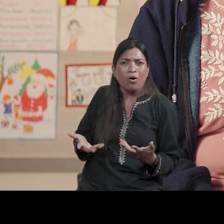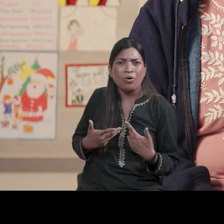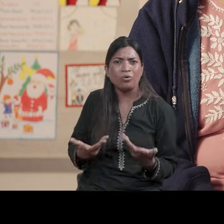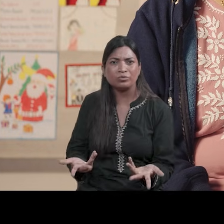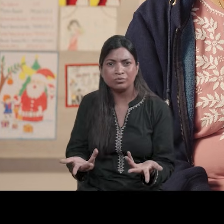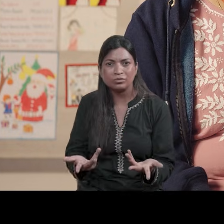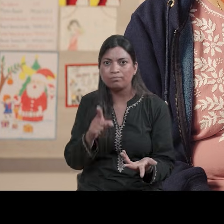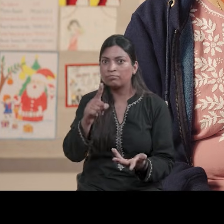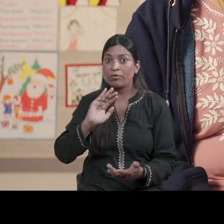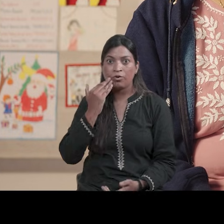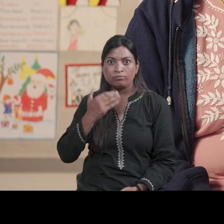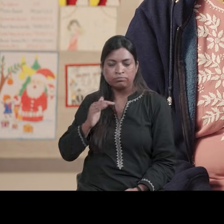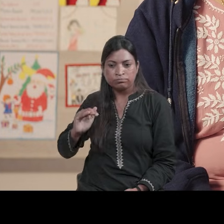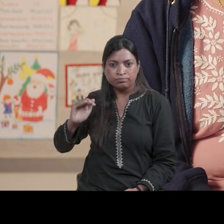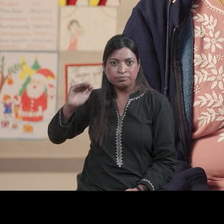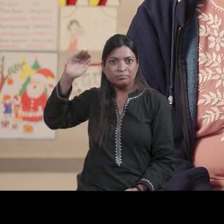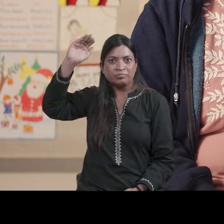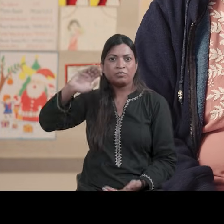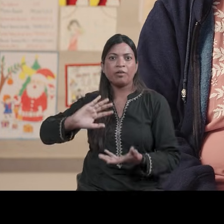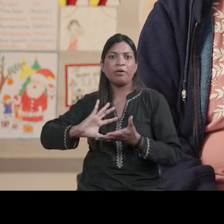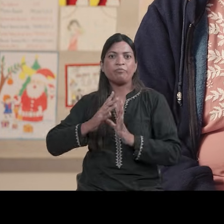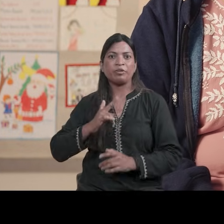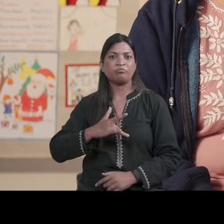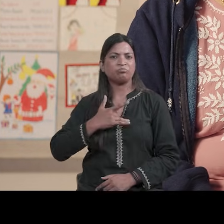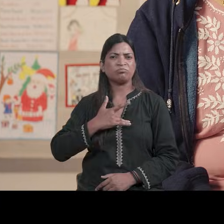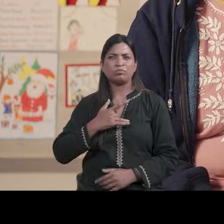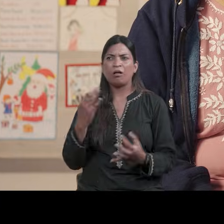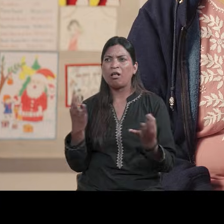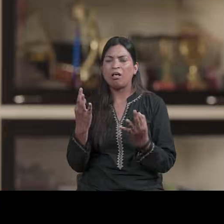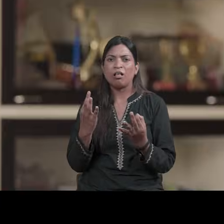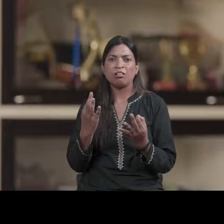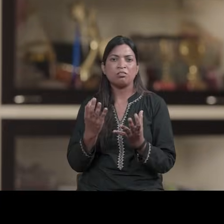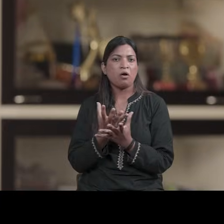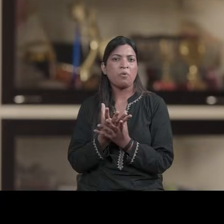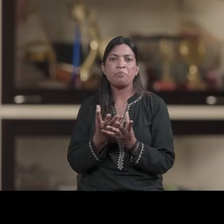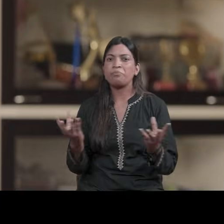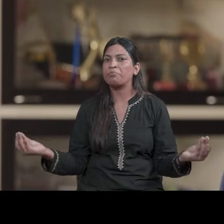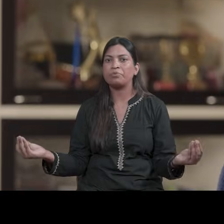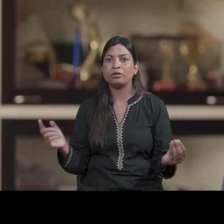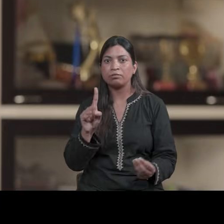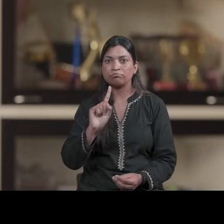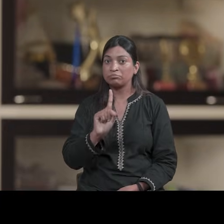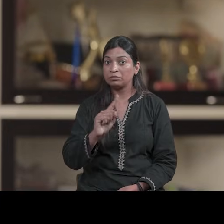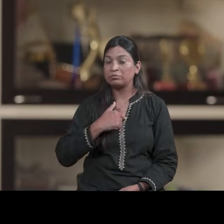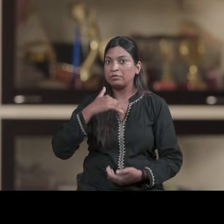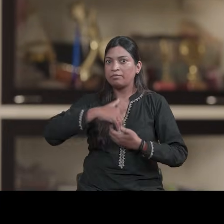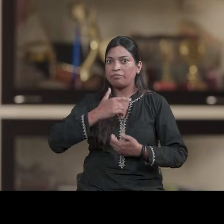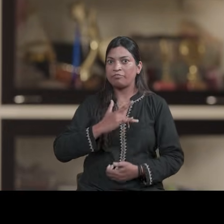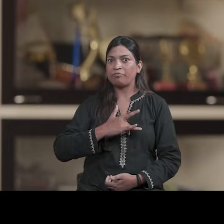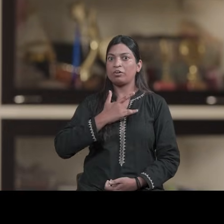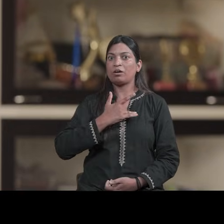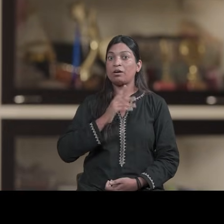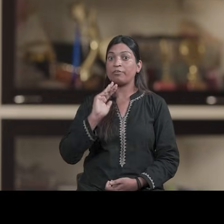बड़े हो गए ना तो वो डर भी ख़त्म हुआ और हमने ये फील करा है कि अच्छे काम के लिए किसी